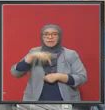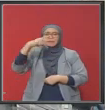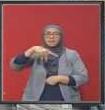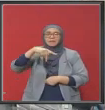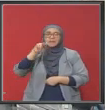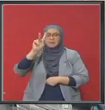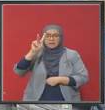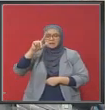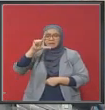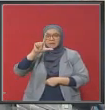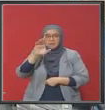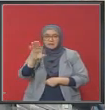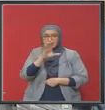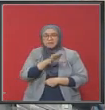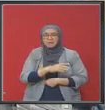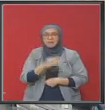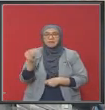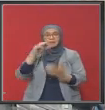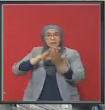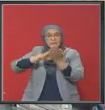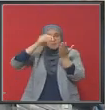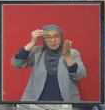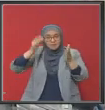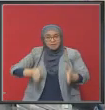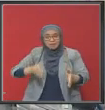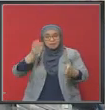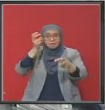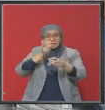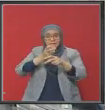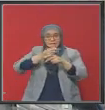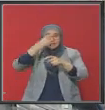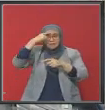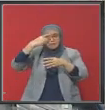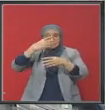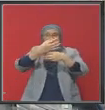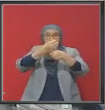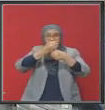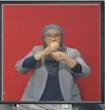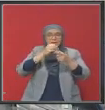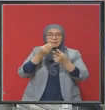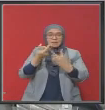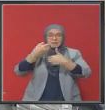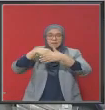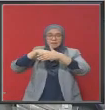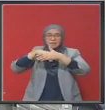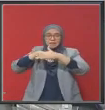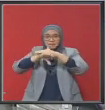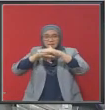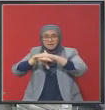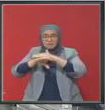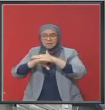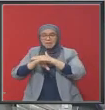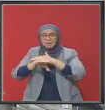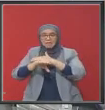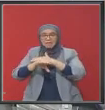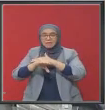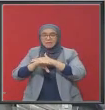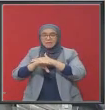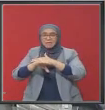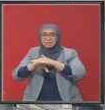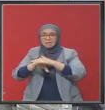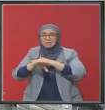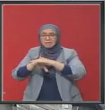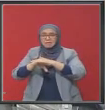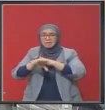yang menghadapi kesukaran untuk mendapatkan ataupun akses dengan izin kepada